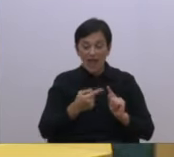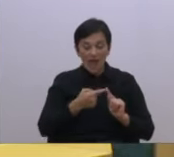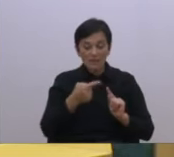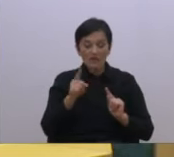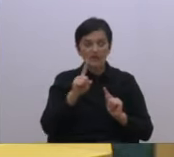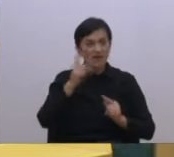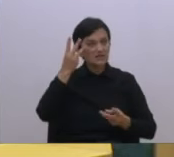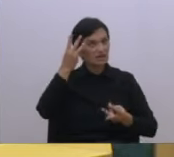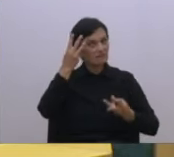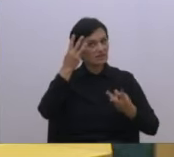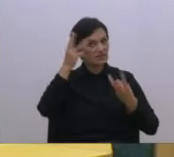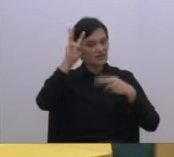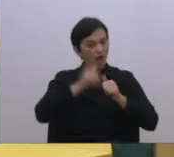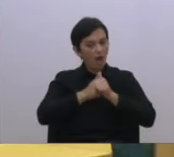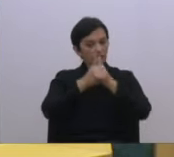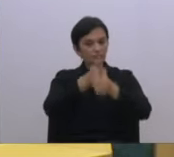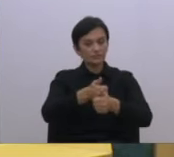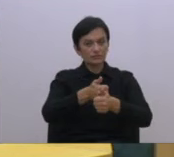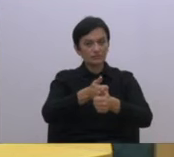ტრენდი, რაღაცა ასე ვთქვათ